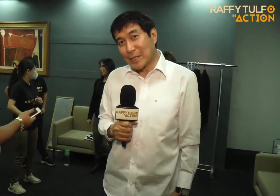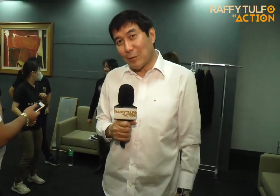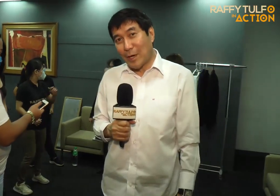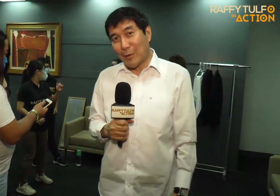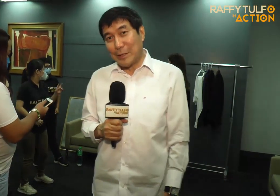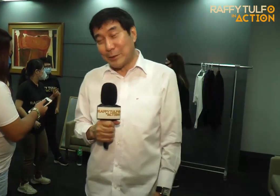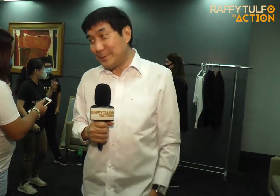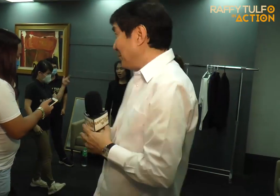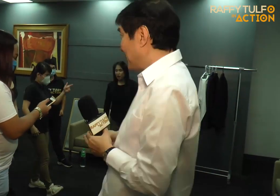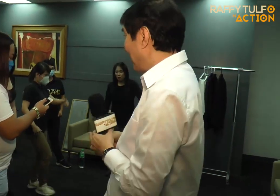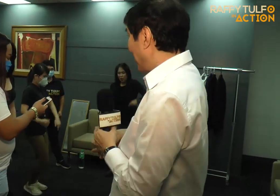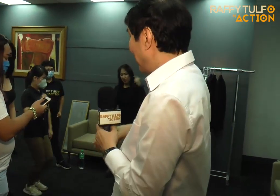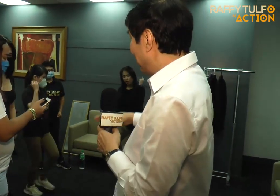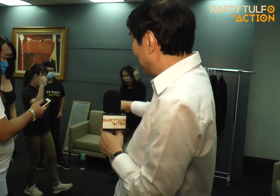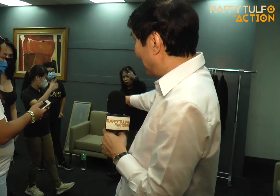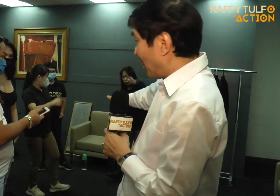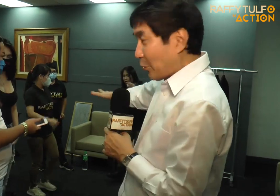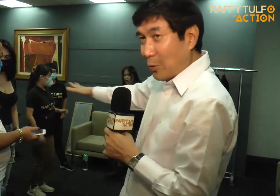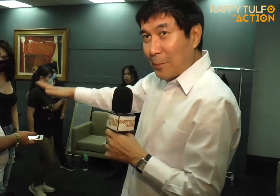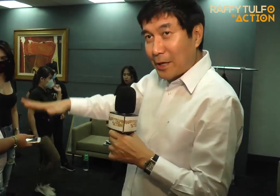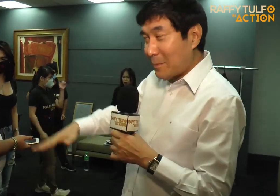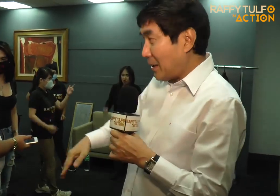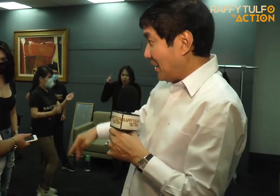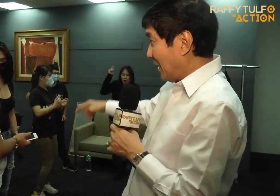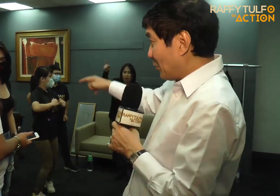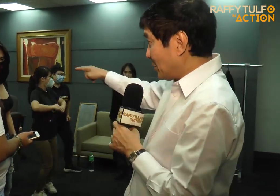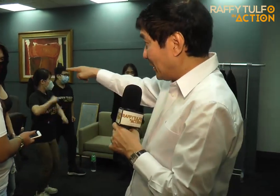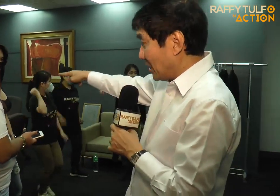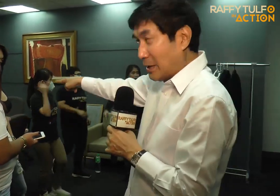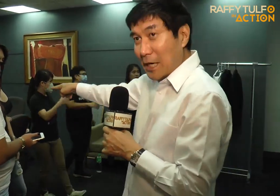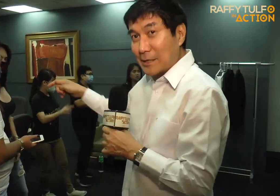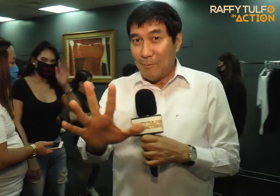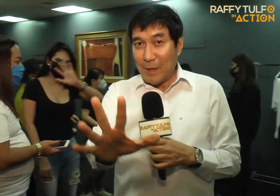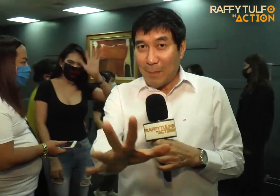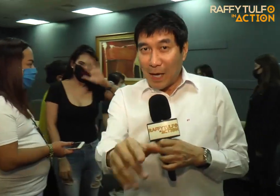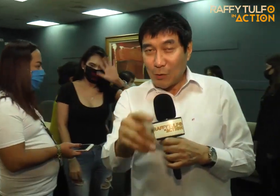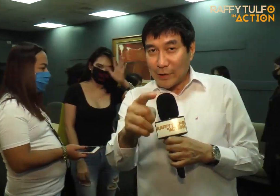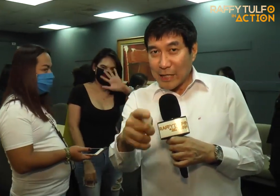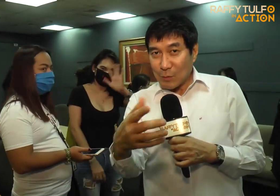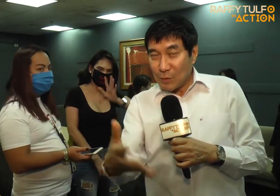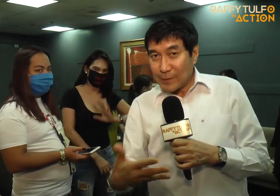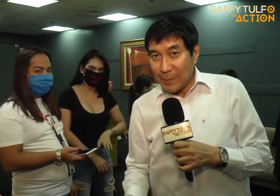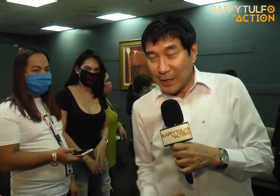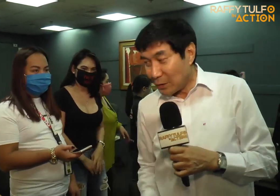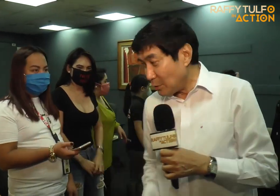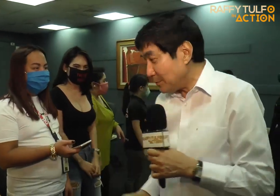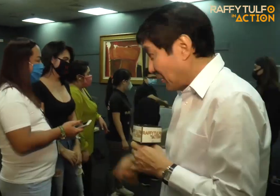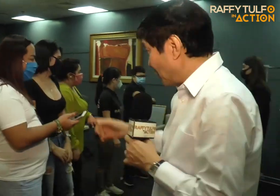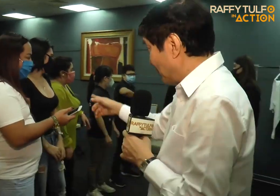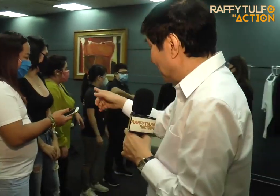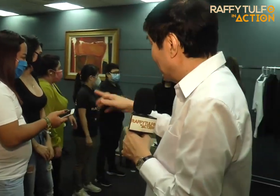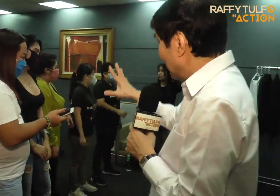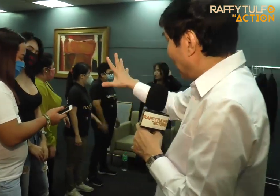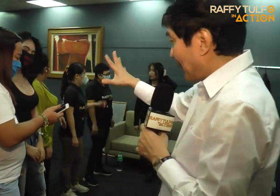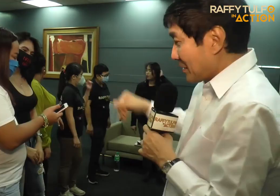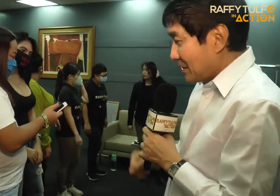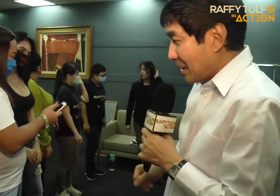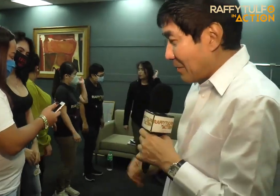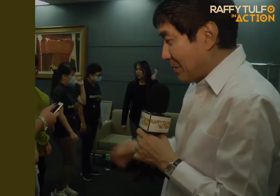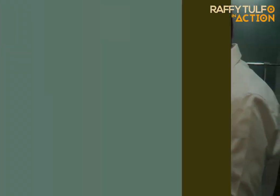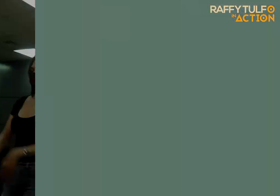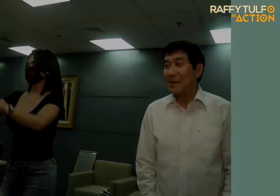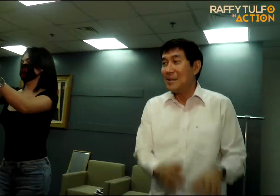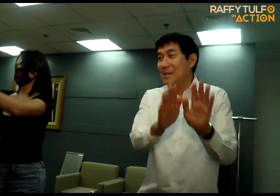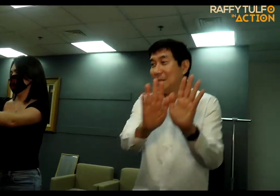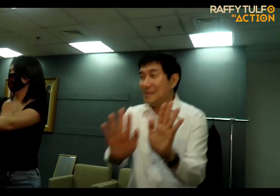di oras araw-araw nito. Siyempre, may mga choreographer kami. Ito si Tintin. May bagong dance move kami rito. Ito, papraktisin